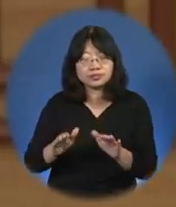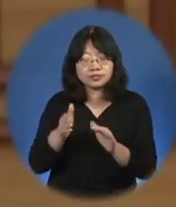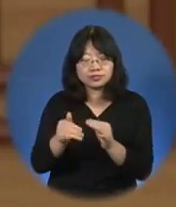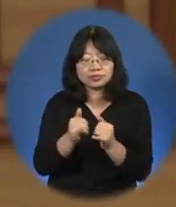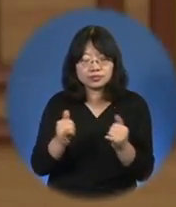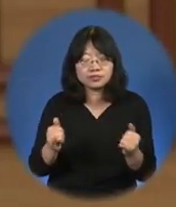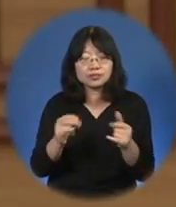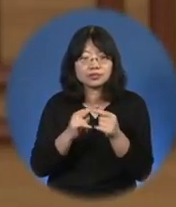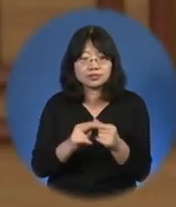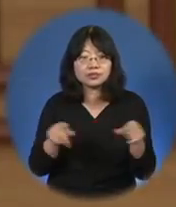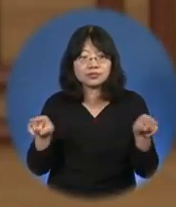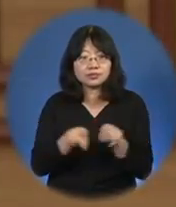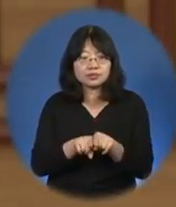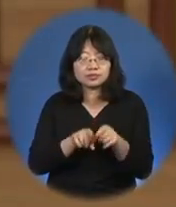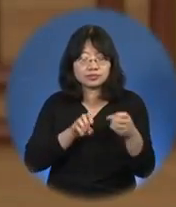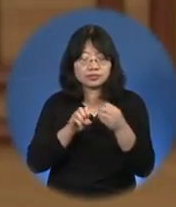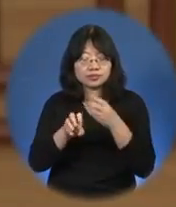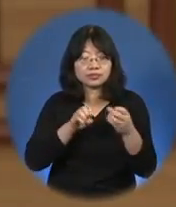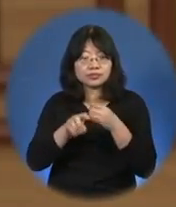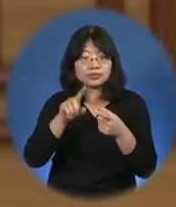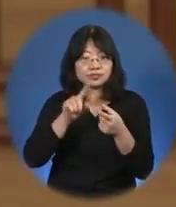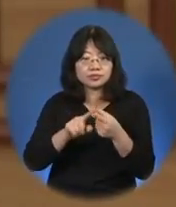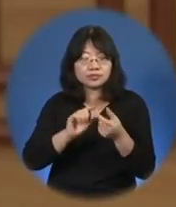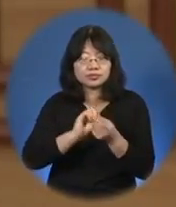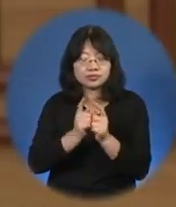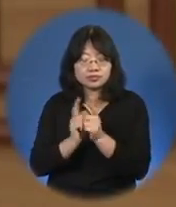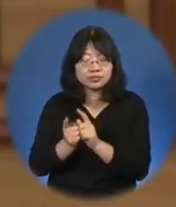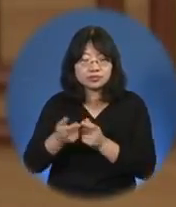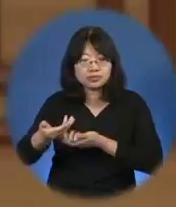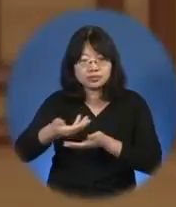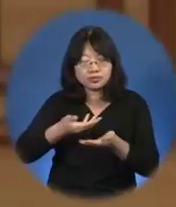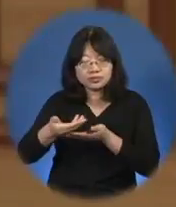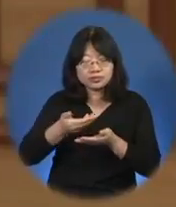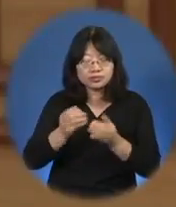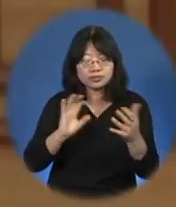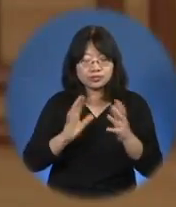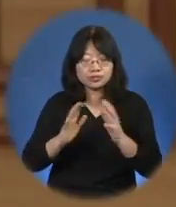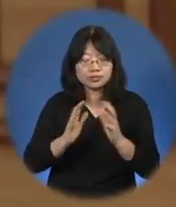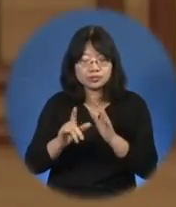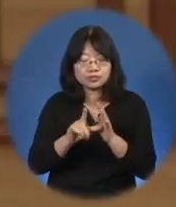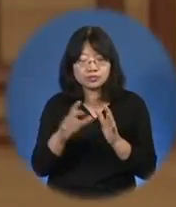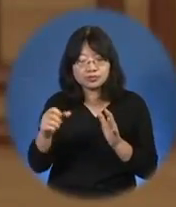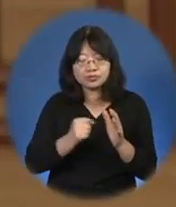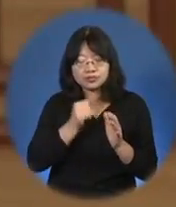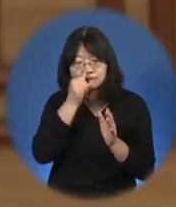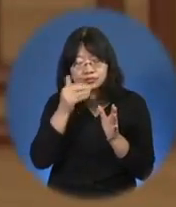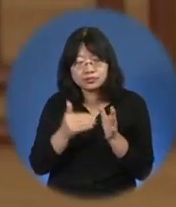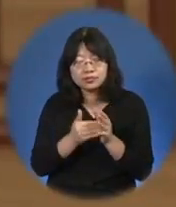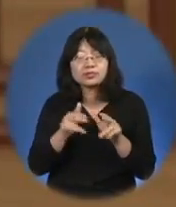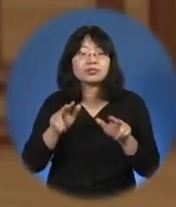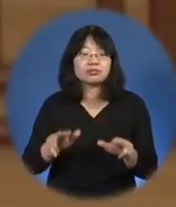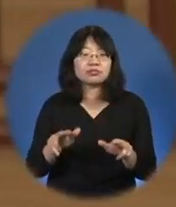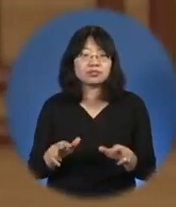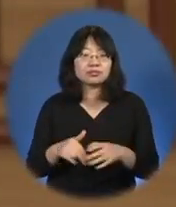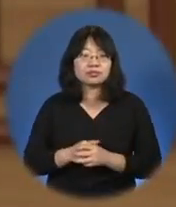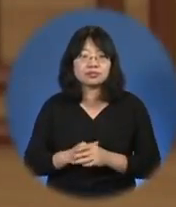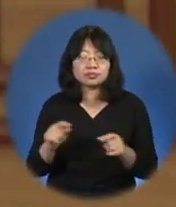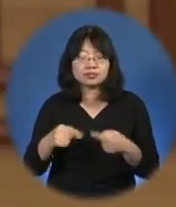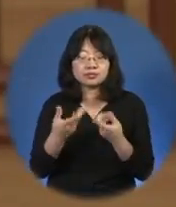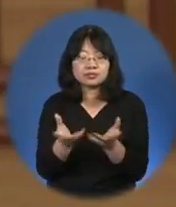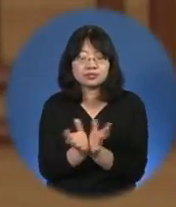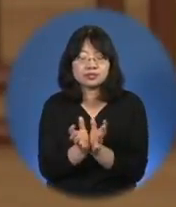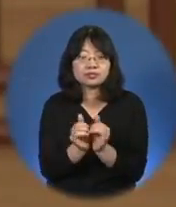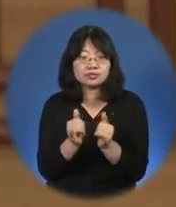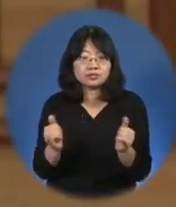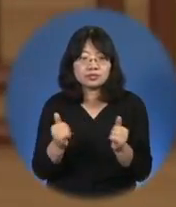전문가 분들끼리 답변한 것에 대해서 서로 상호 교차 토론을 하는 시간을 갖습니다. 그래서 그건 이제 참여단